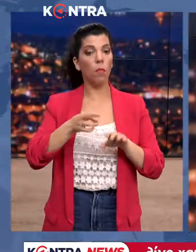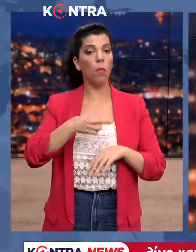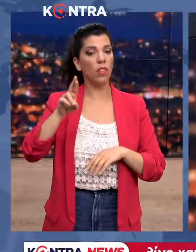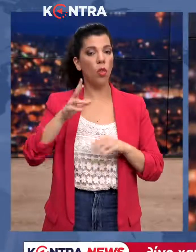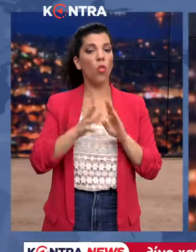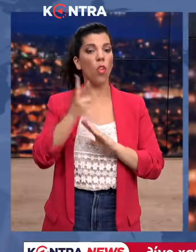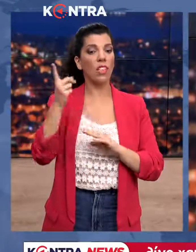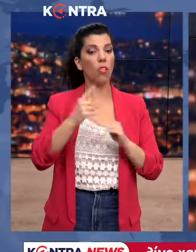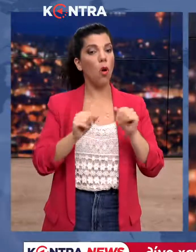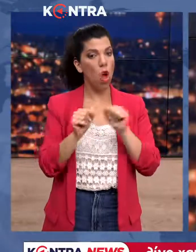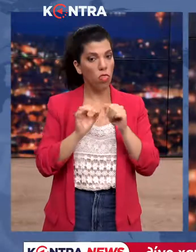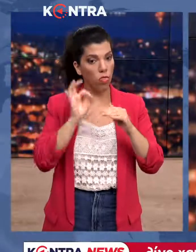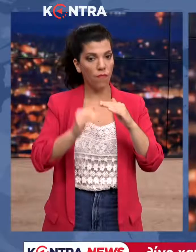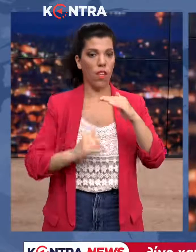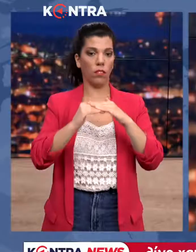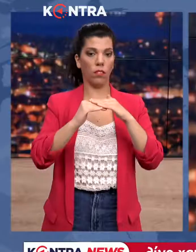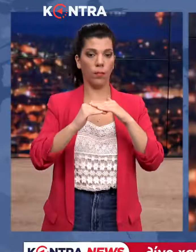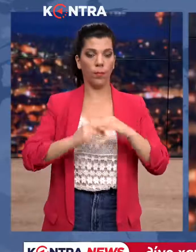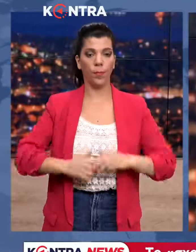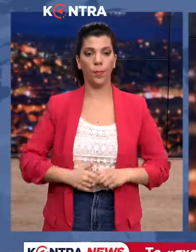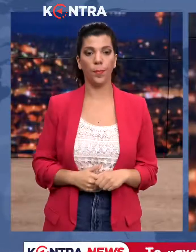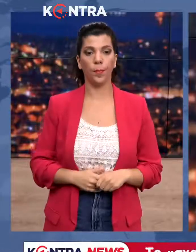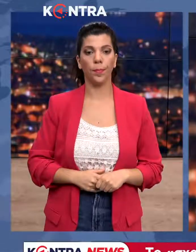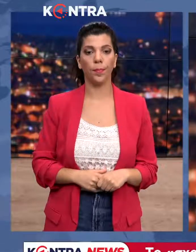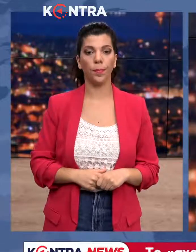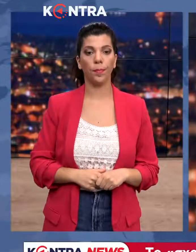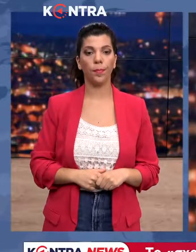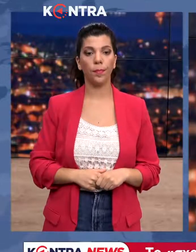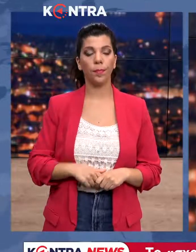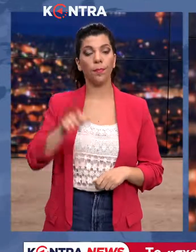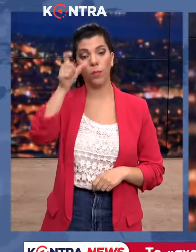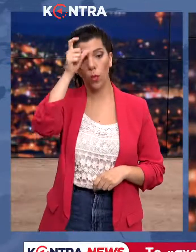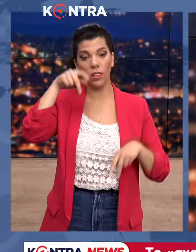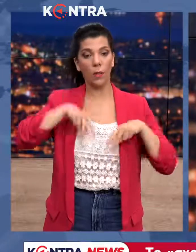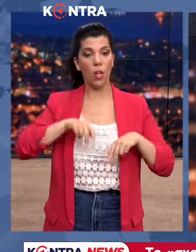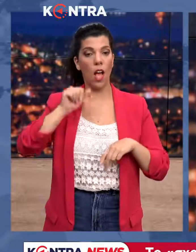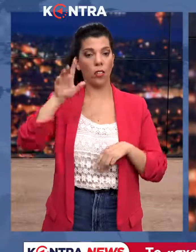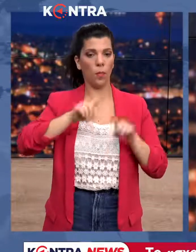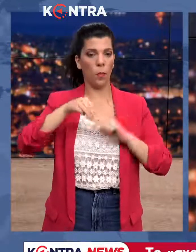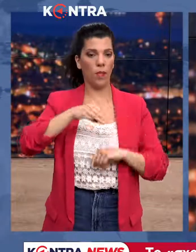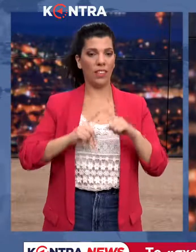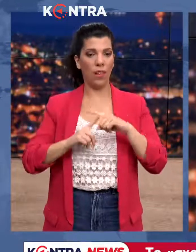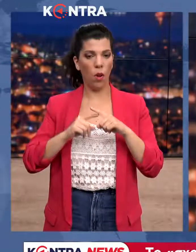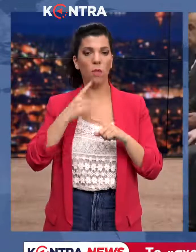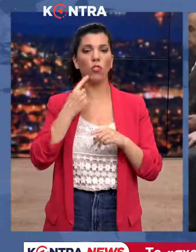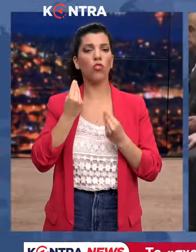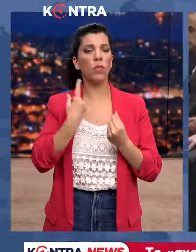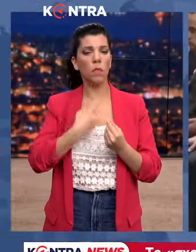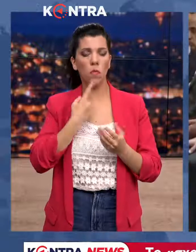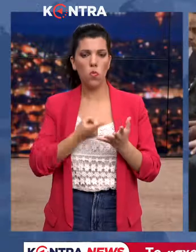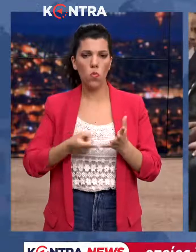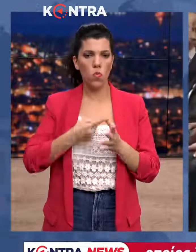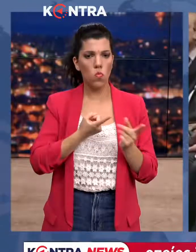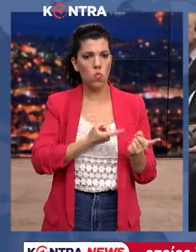λίγο χαμηλότερα από το 12% το σκηνή των προκλήσεων τραβάει ο τούρκος υ υπουργός εξωτερικών μεβλούτ